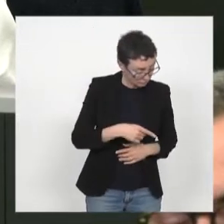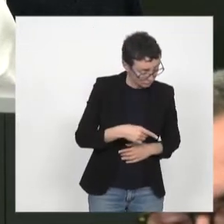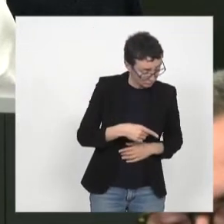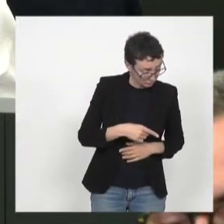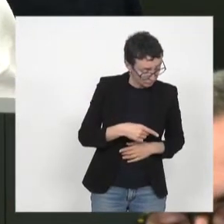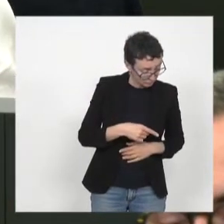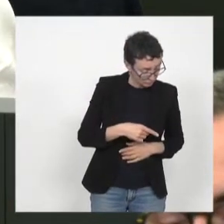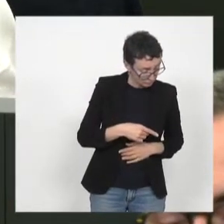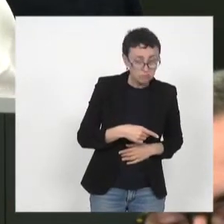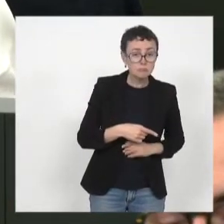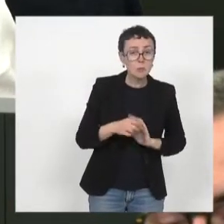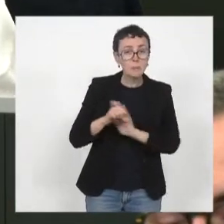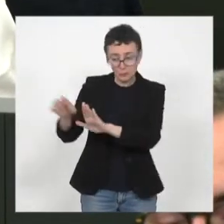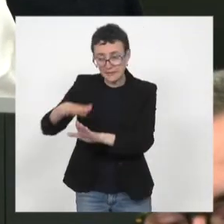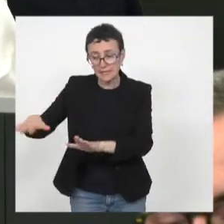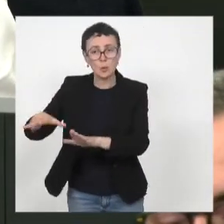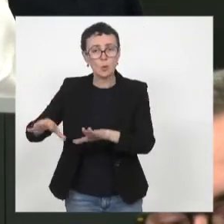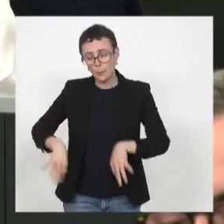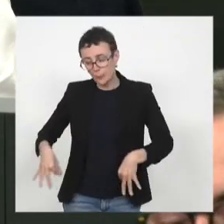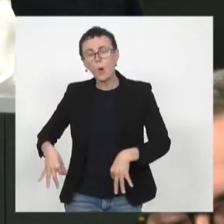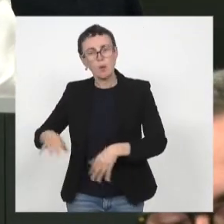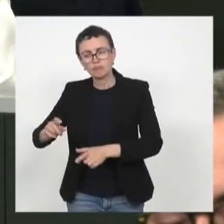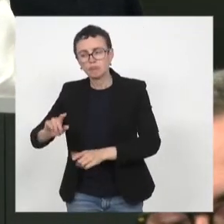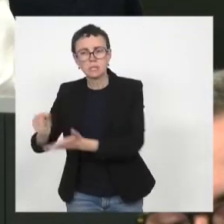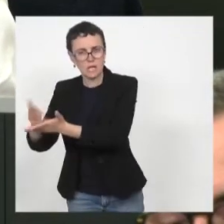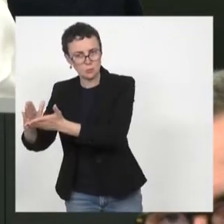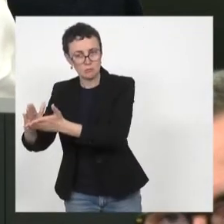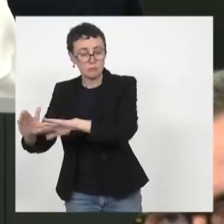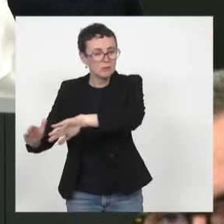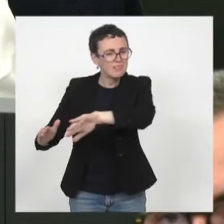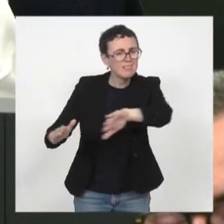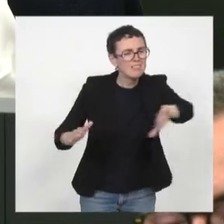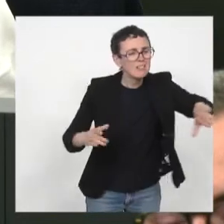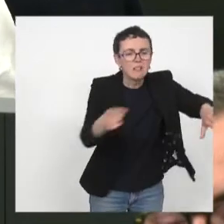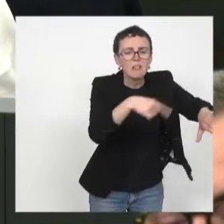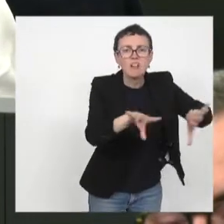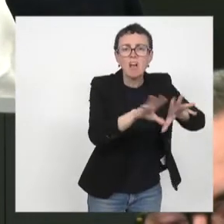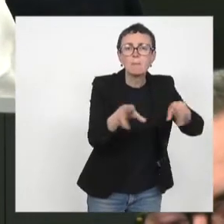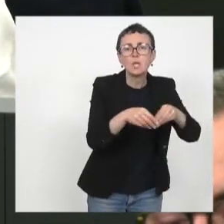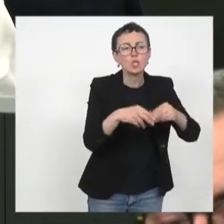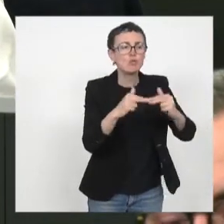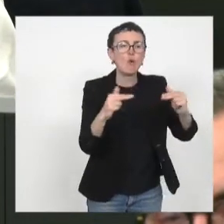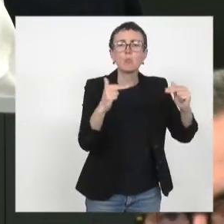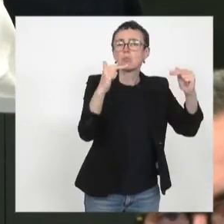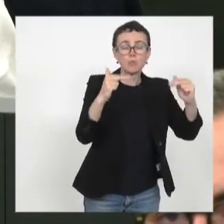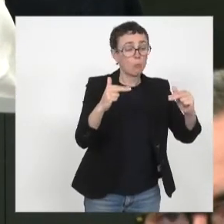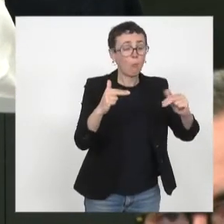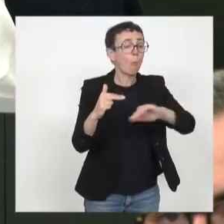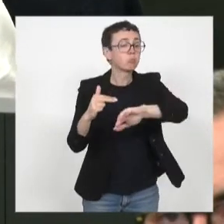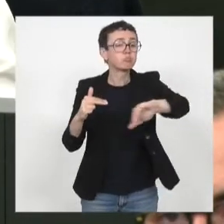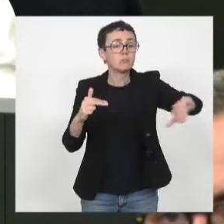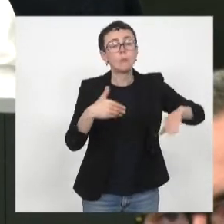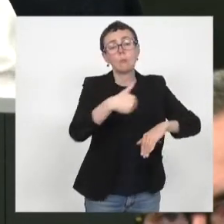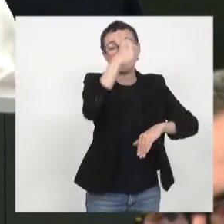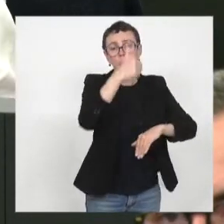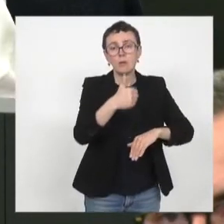pas. Quelle sera l'offre pour les ménages qui ne font pas partie des cibles prioritaires? Ils sont renvoyés vers, je